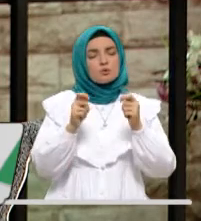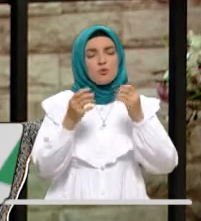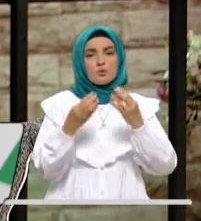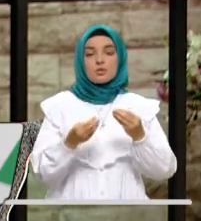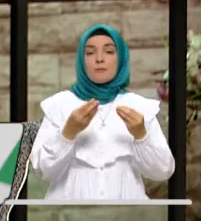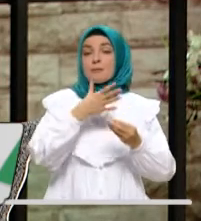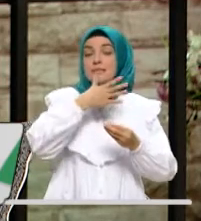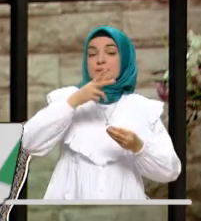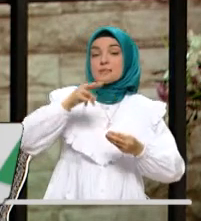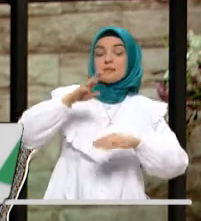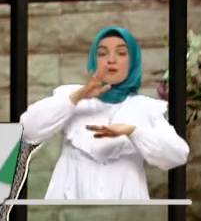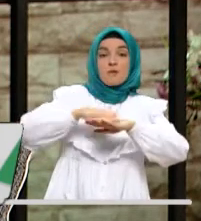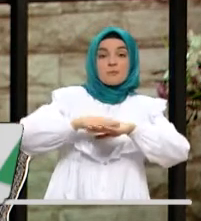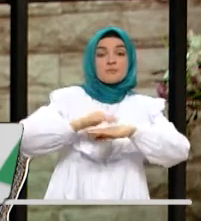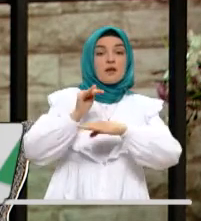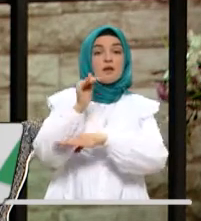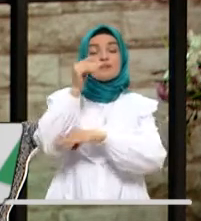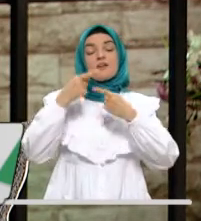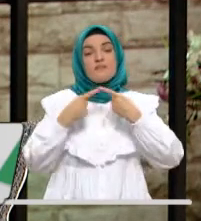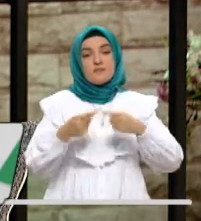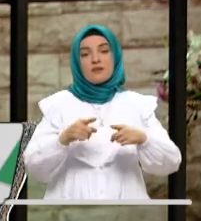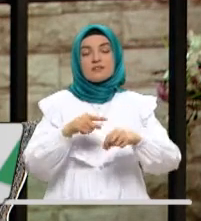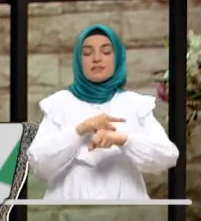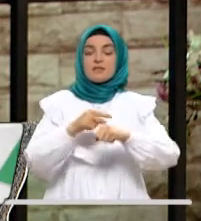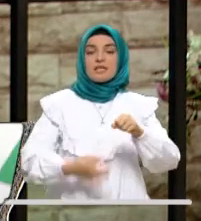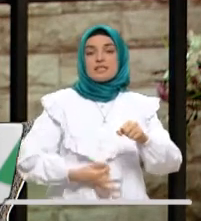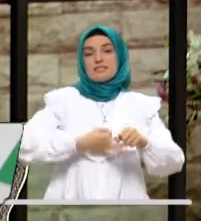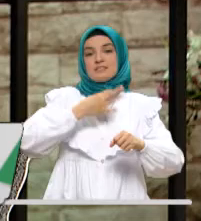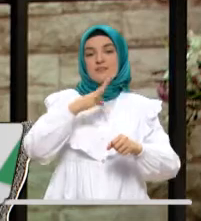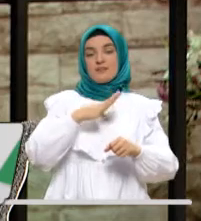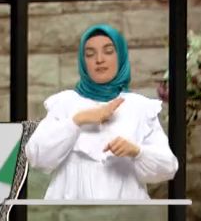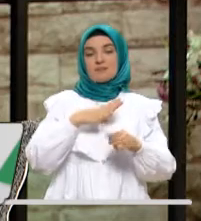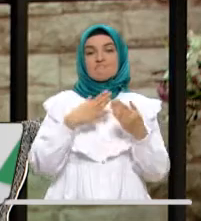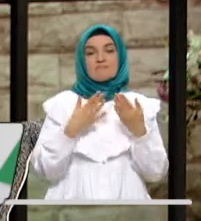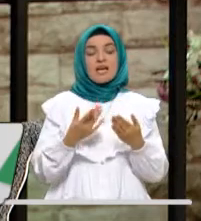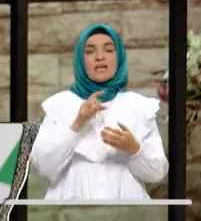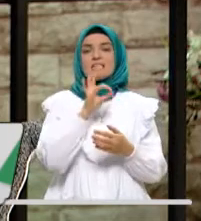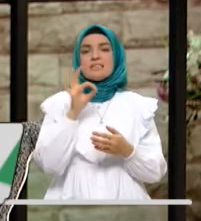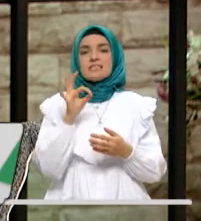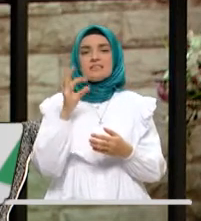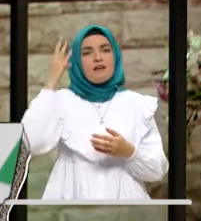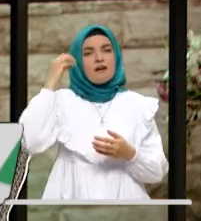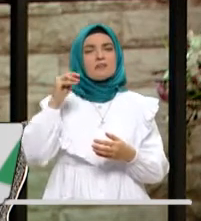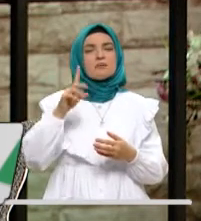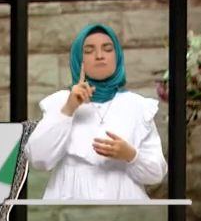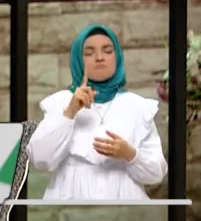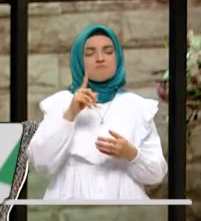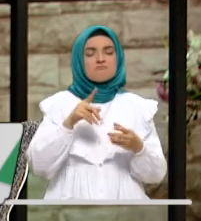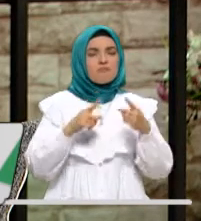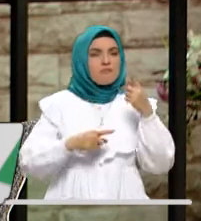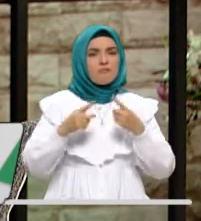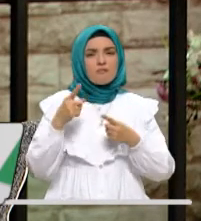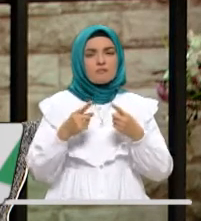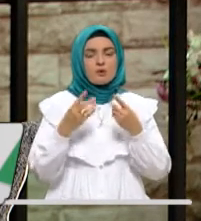yaptıkça kesinlikle hayatınızdaki farklılığı zamanla hissediyorsunuz. Yani hiç fark etmediğiniz bazı noktalarda hayatınızda